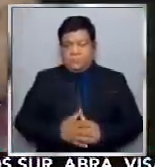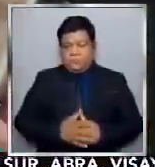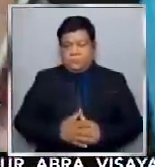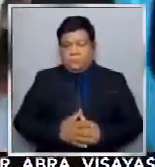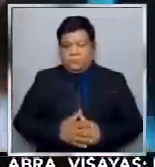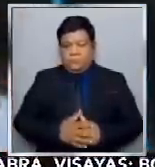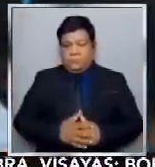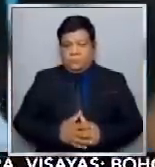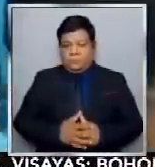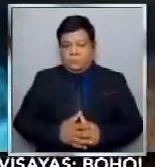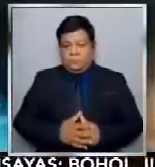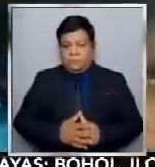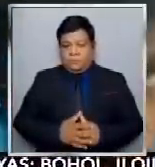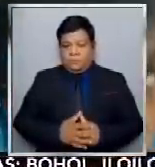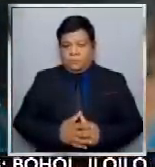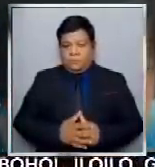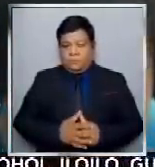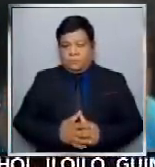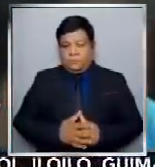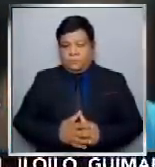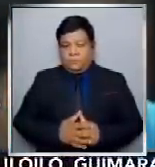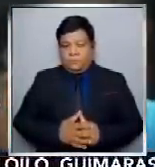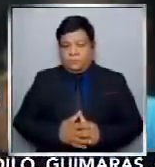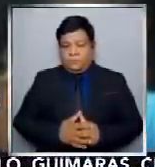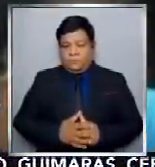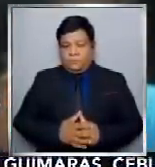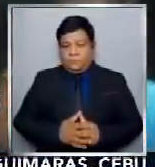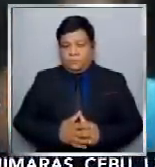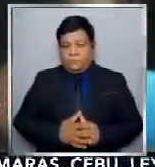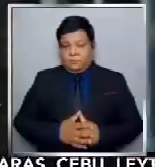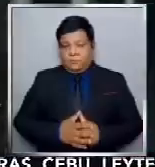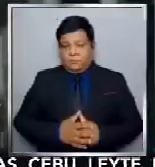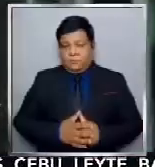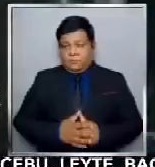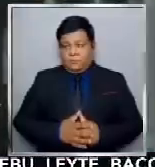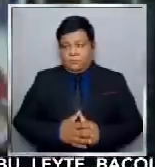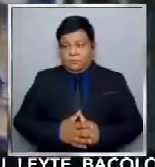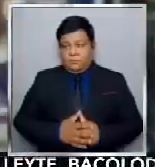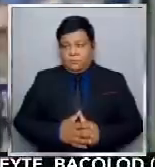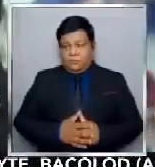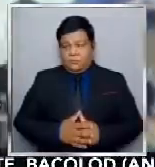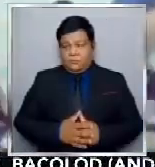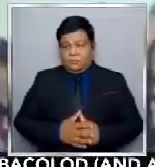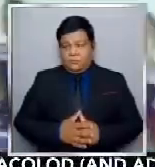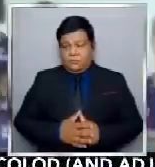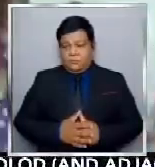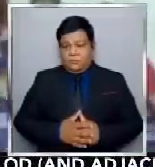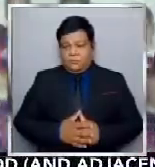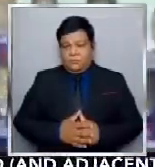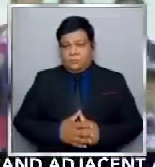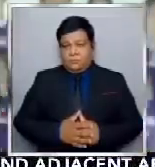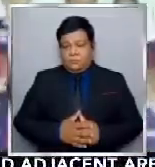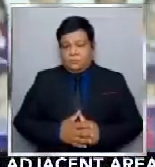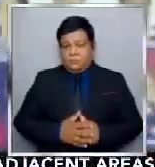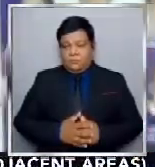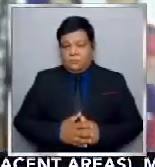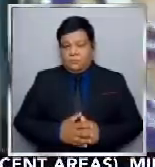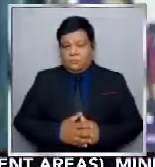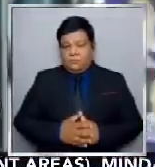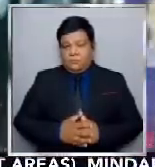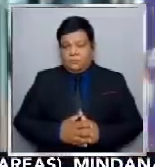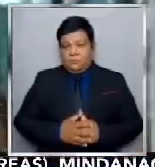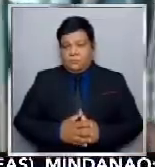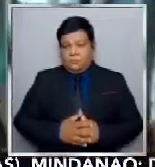Nasa kanyang hometown, isagawa ang huling serye ng kanyang pangangampanya. Panglabing apat ang Jensen sa mga syudad sa bansa na may pinakamaraming